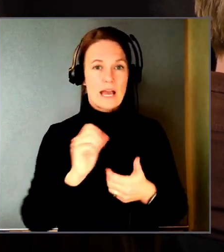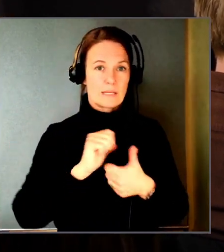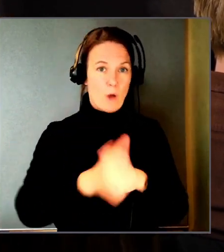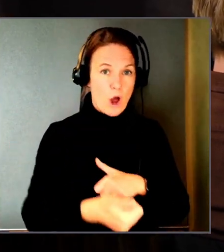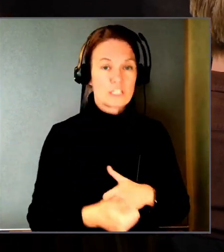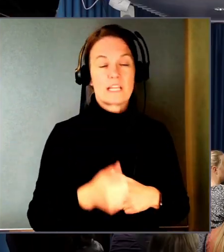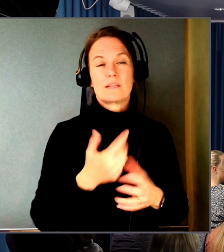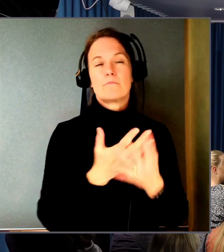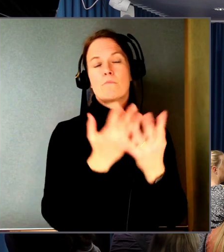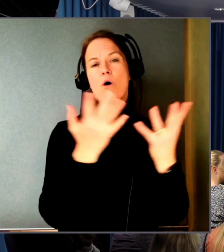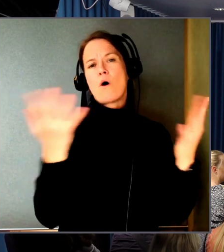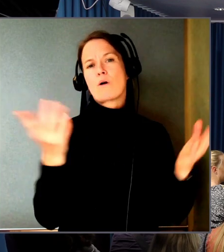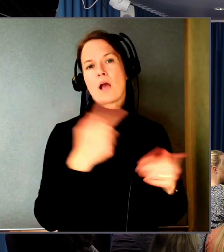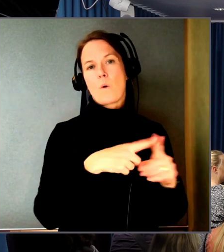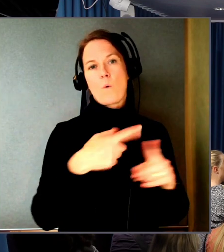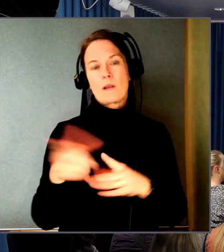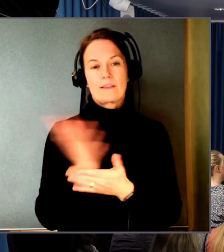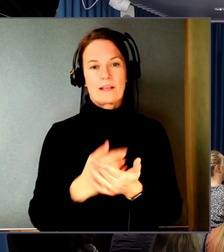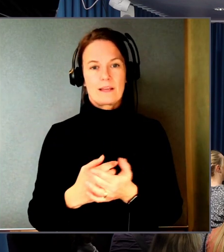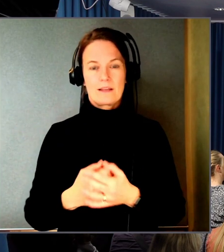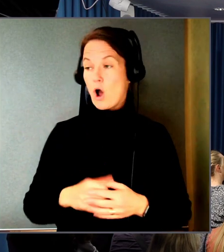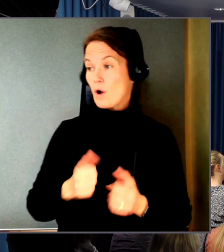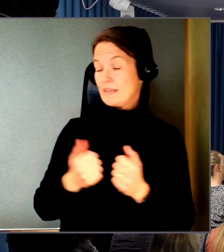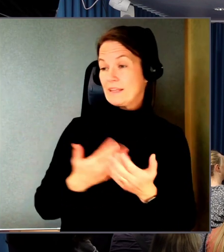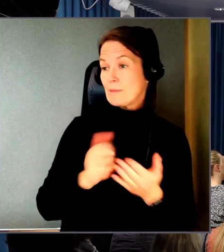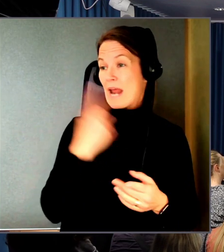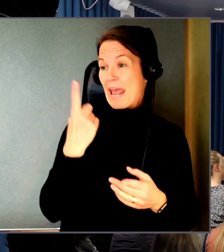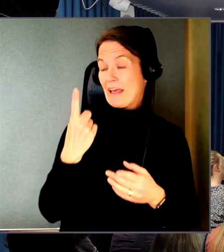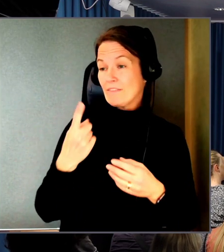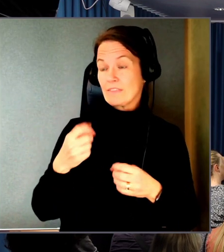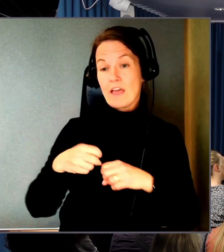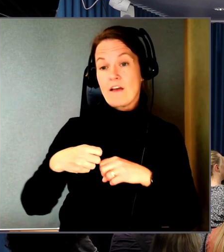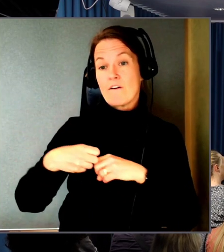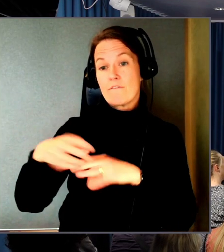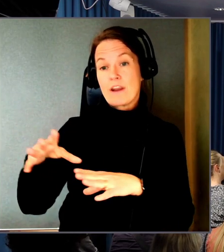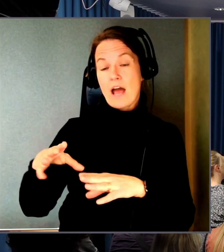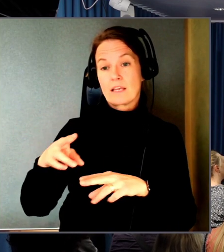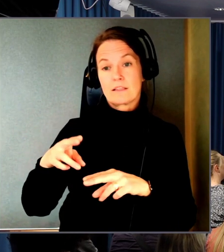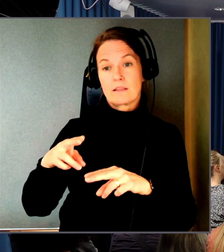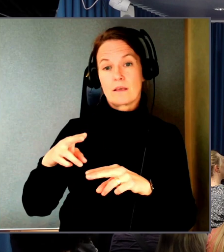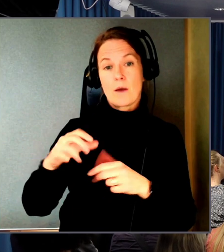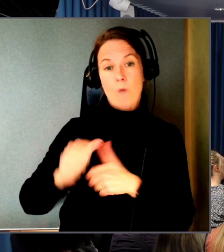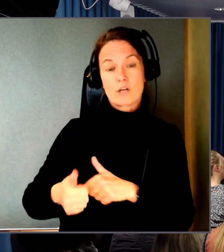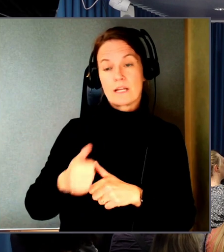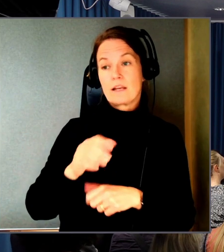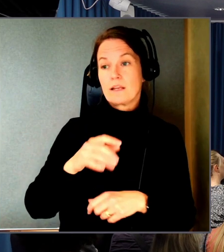många olika delar. det är ju inte bara en fraktpartner. Så ibland när man är inne och köper så kan man välja mellan fem olika typ.